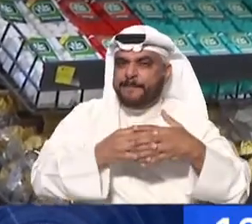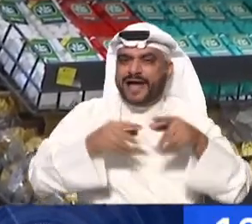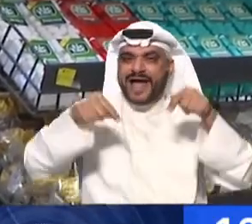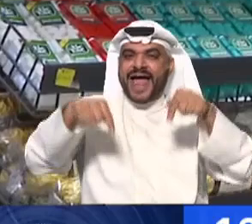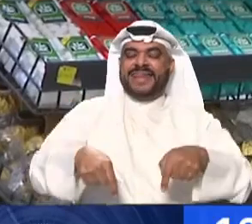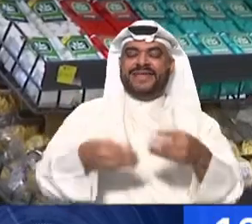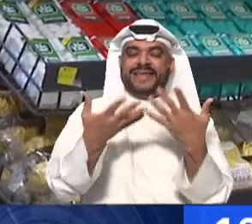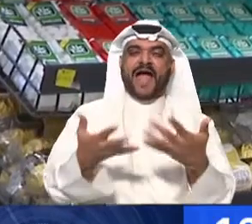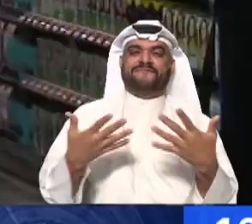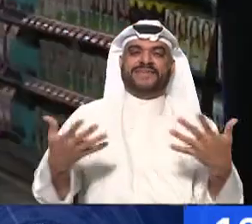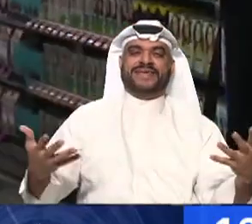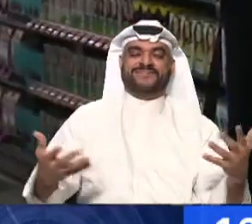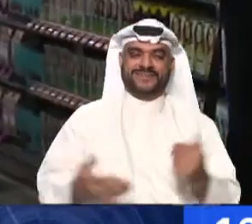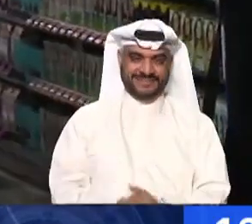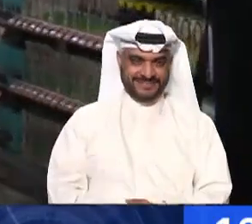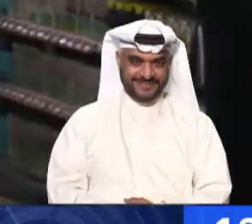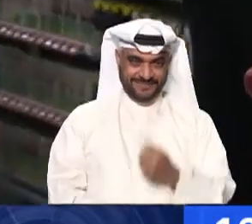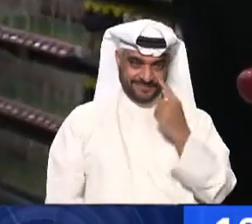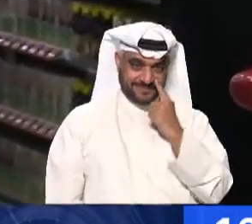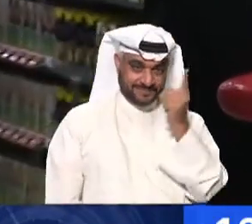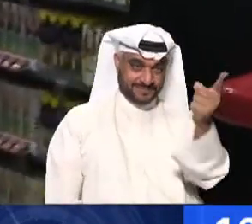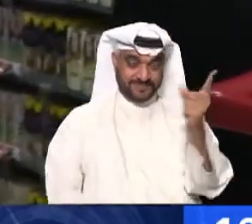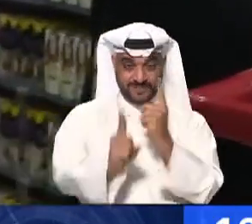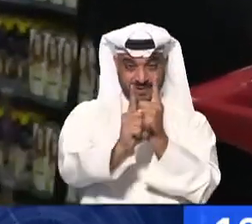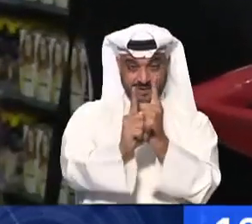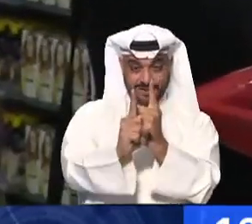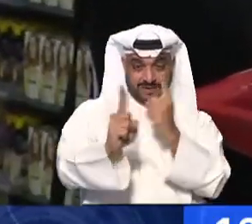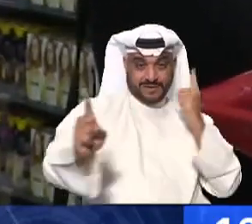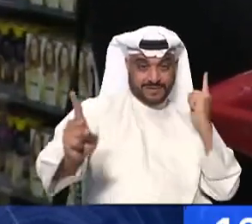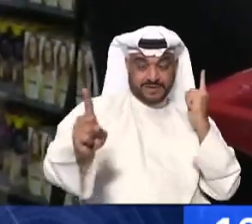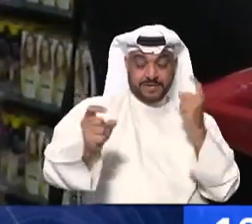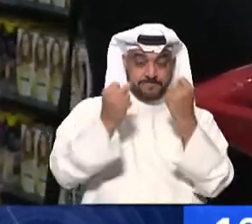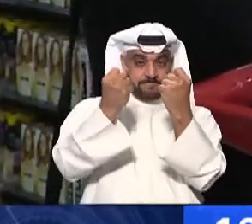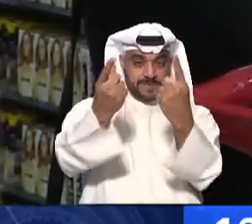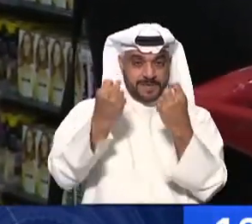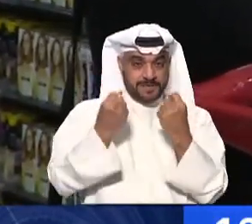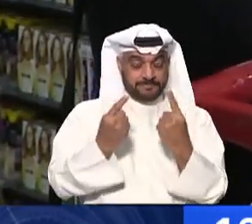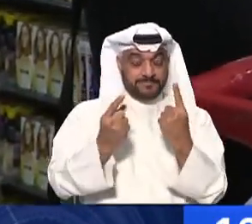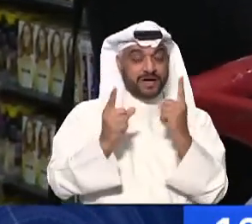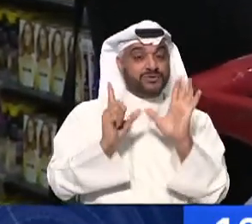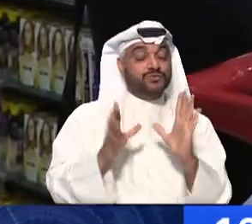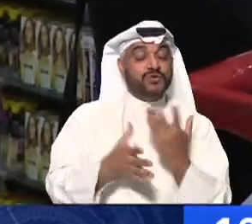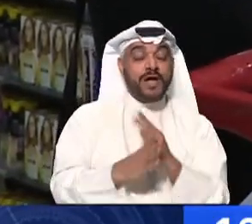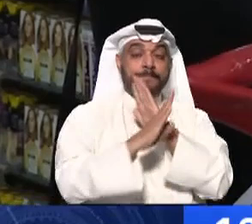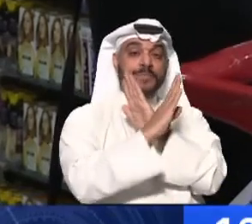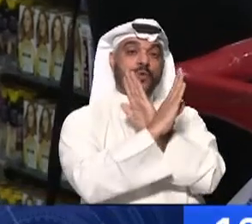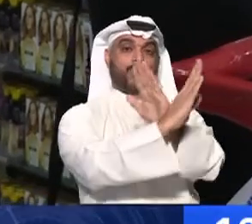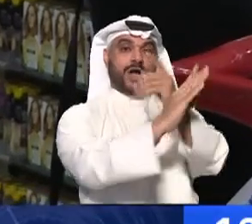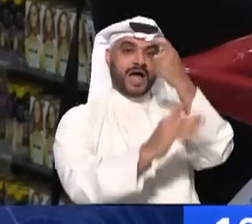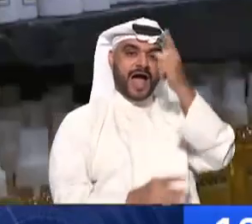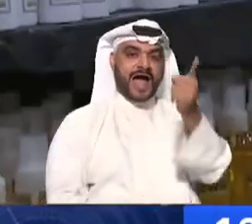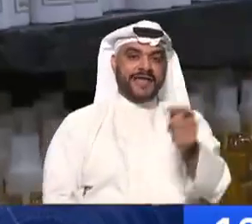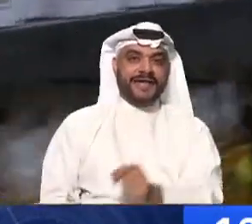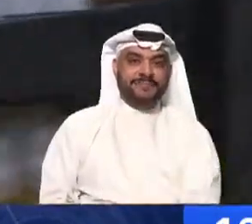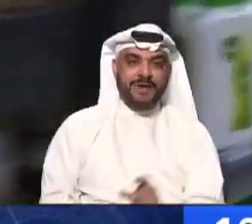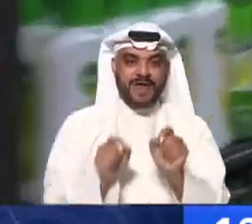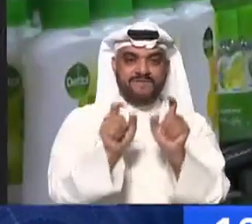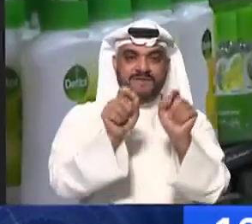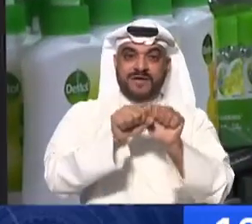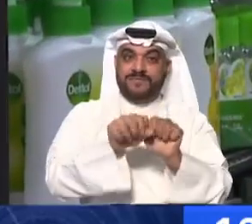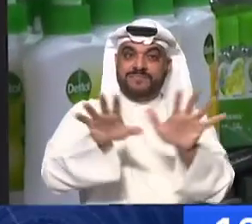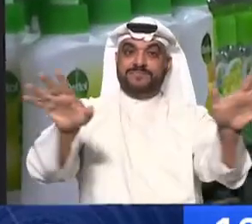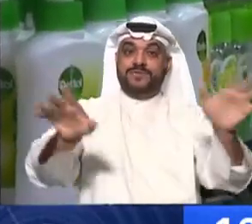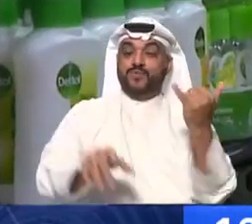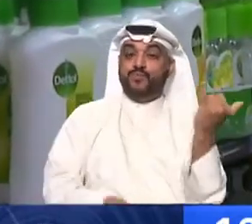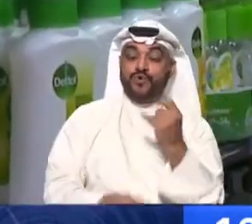الثاني وتوخر عن هذا. في التباعد الاجتماعي وقاية من فيروس كوفيد-19 شعار لا يجب فقط أن